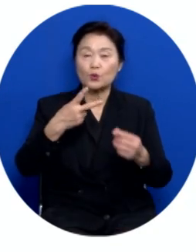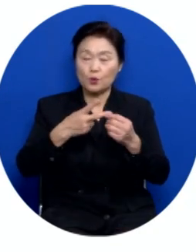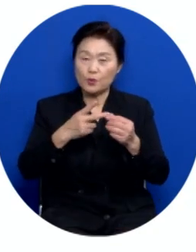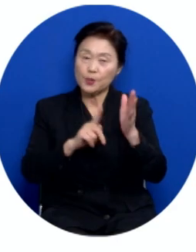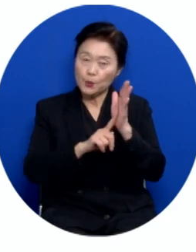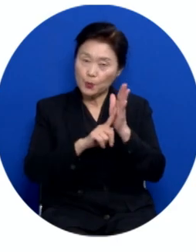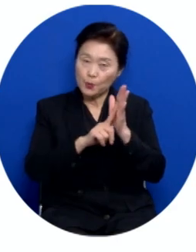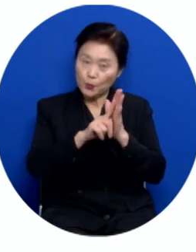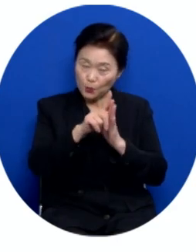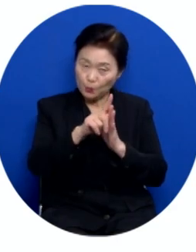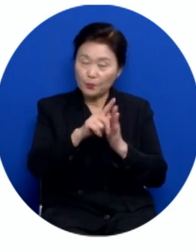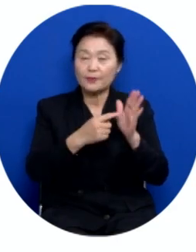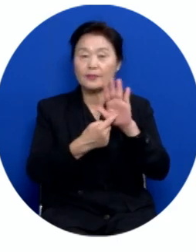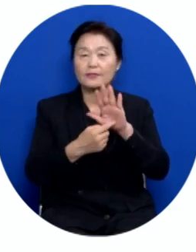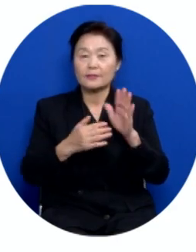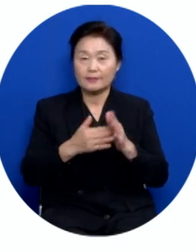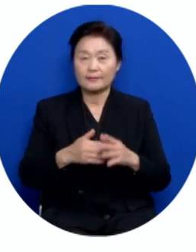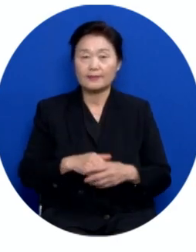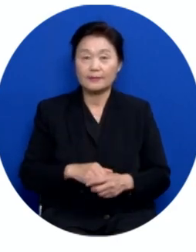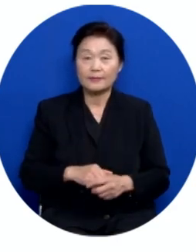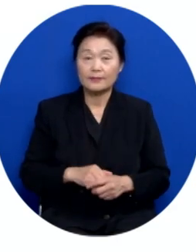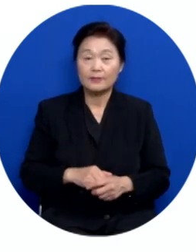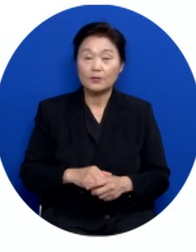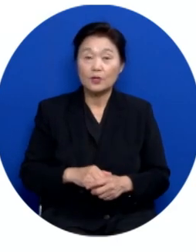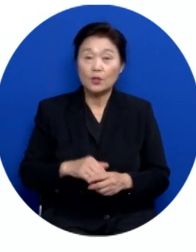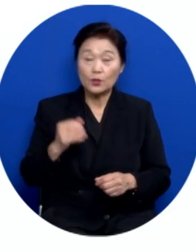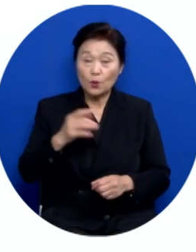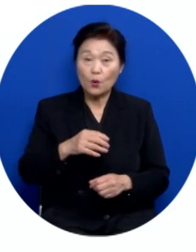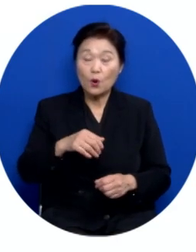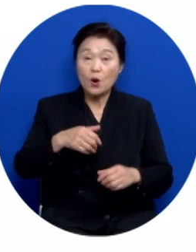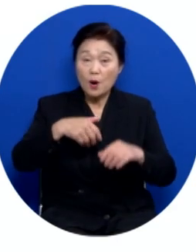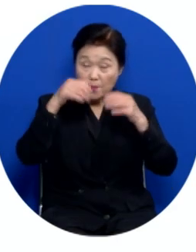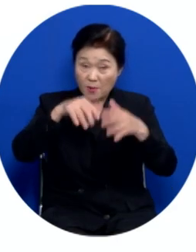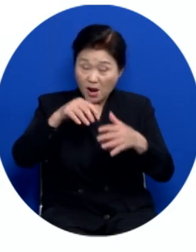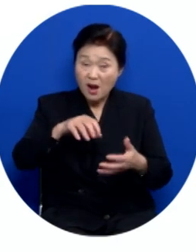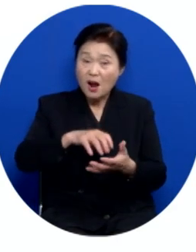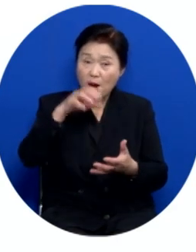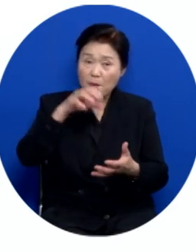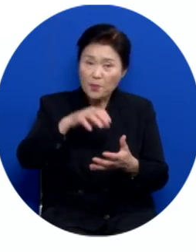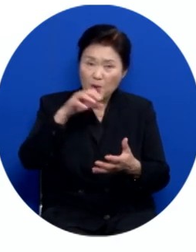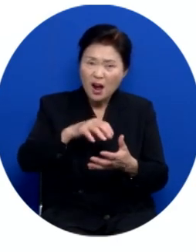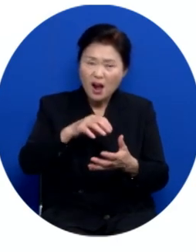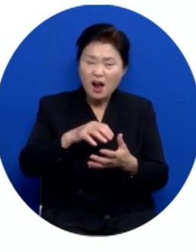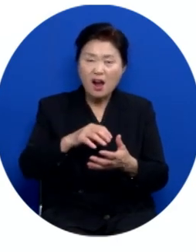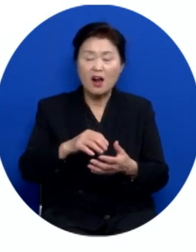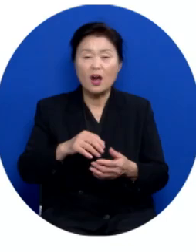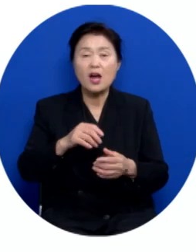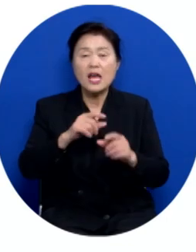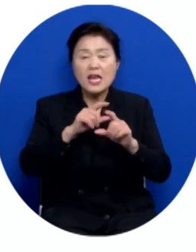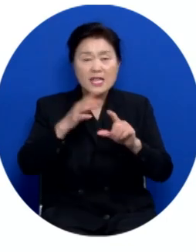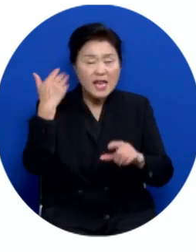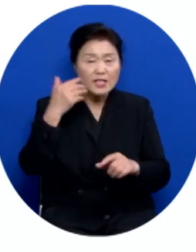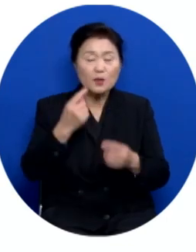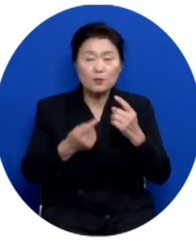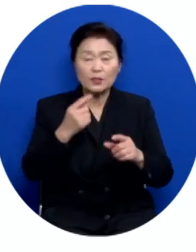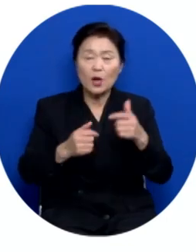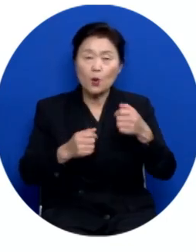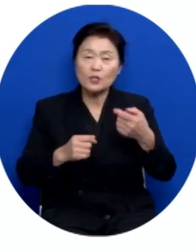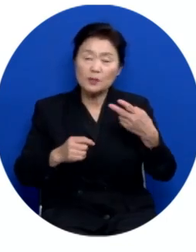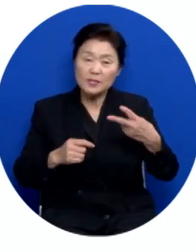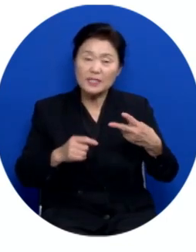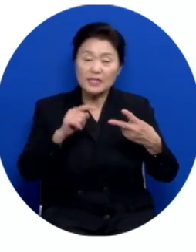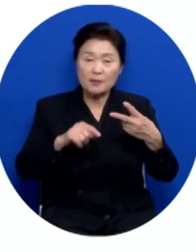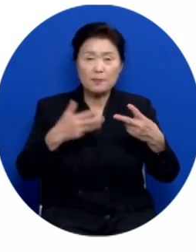높은 수치를 기록한 것으로 조사됐습니다. 또 강수량은 115.8mm로 평년보다 52.8mm